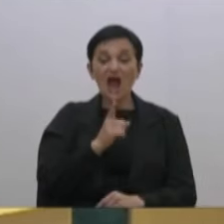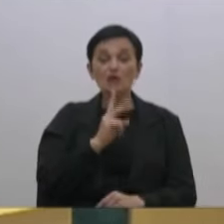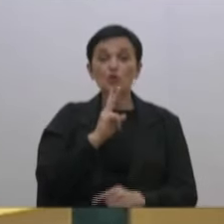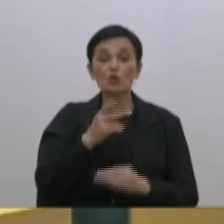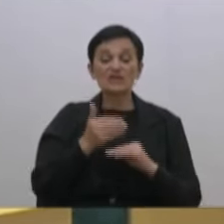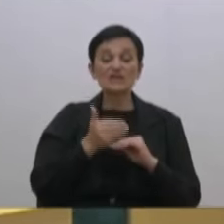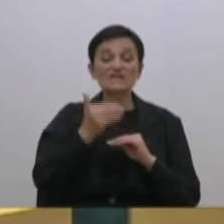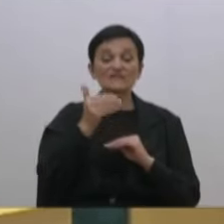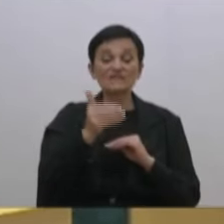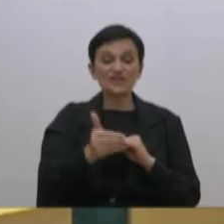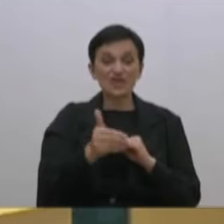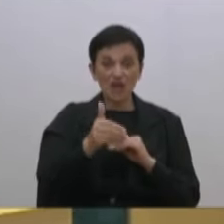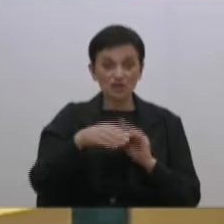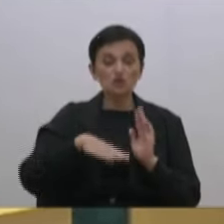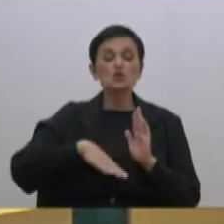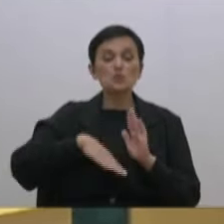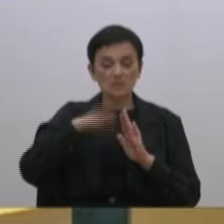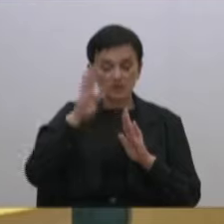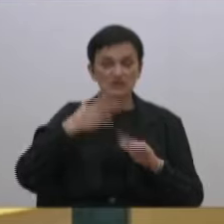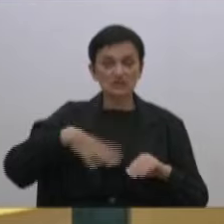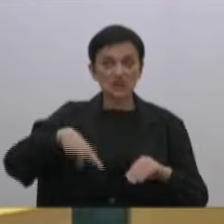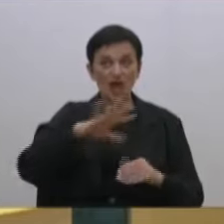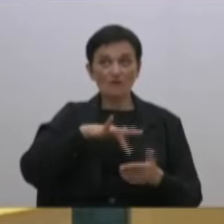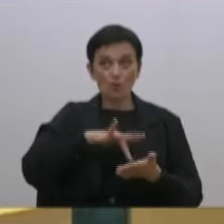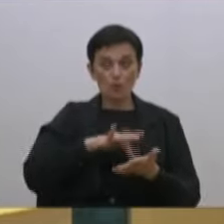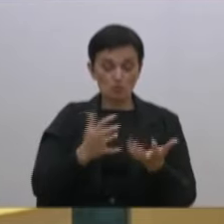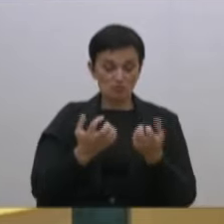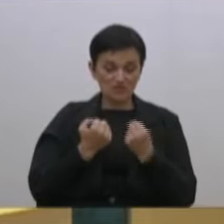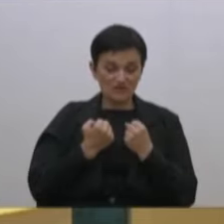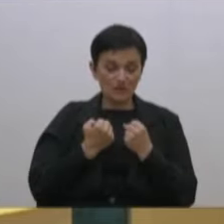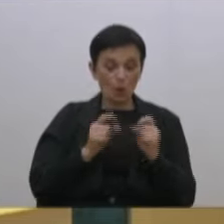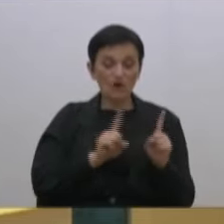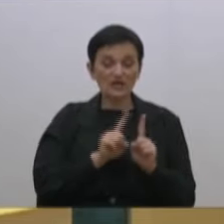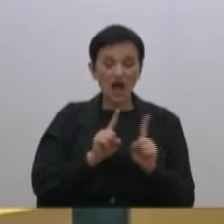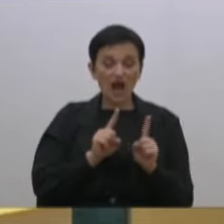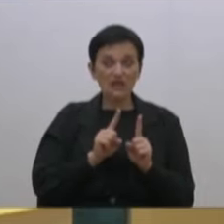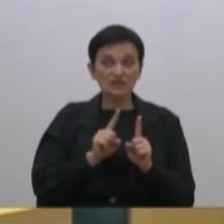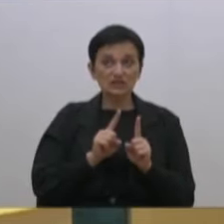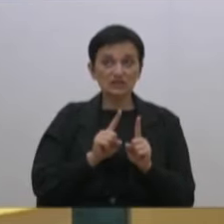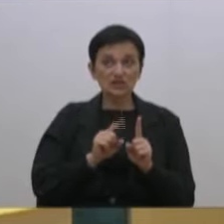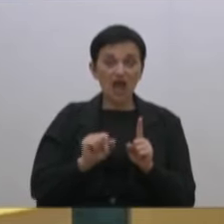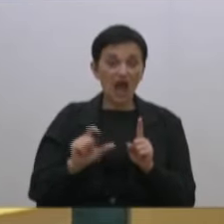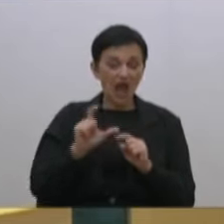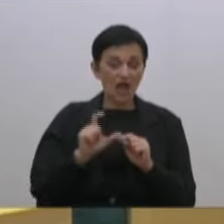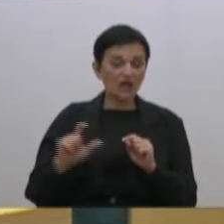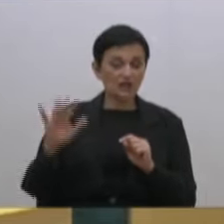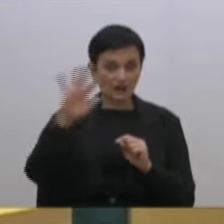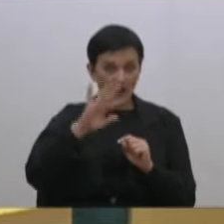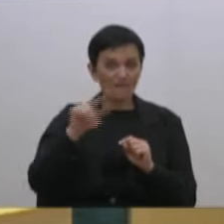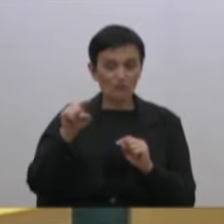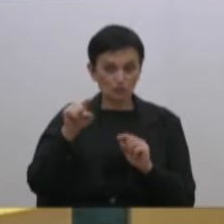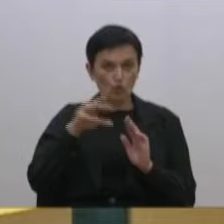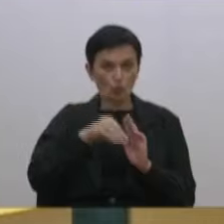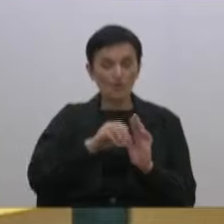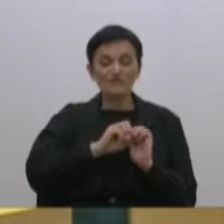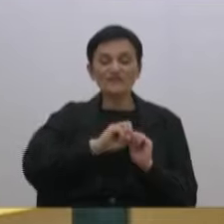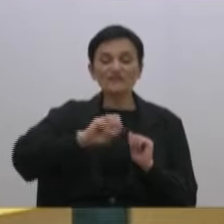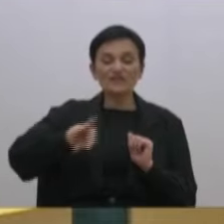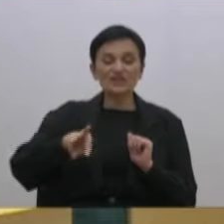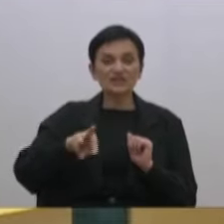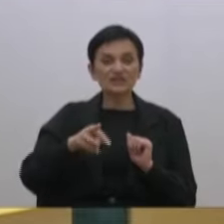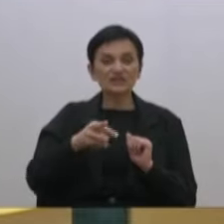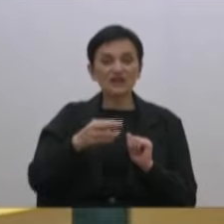გვიან მირჩევნია მე საქართველოს მოქალაქეს მივიღო რაღაც ევროპული, მათ შორის ვიდრე